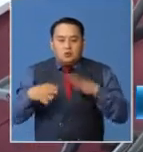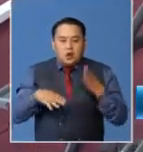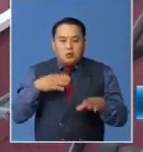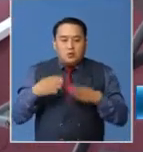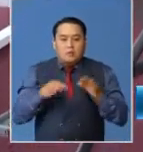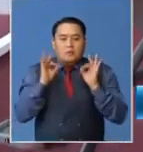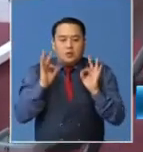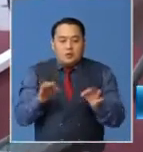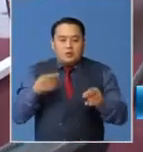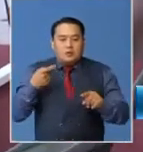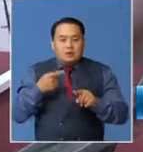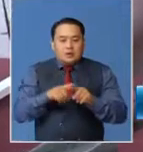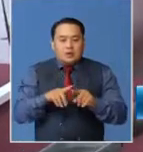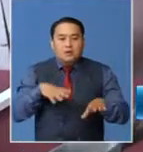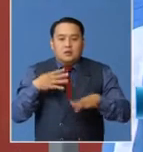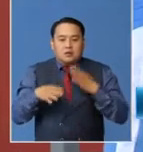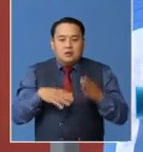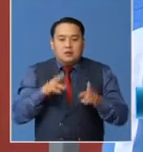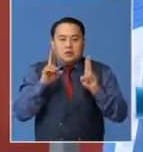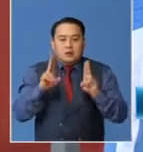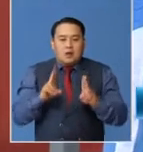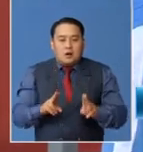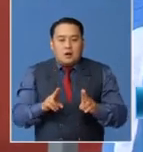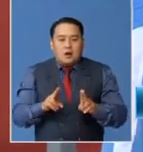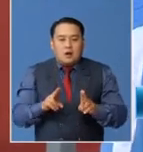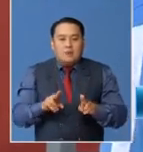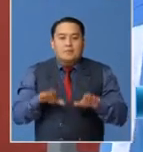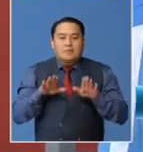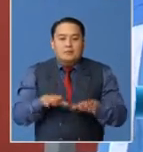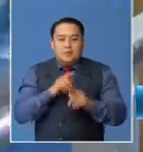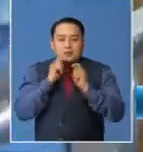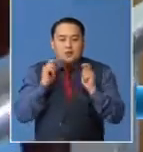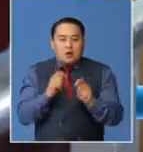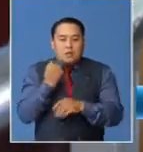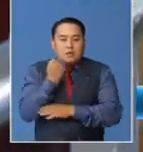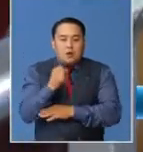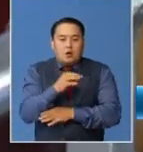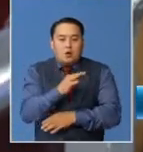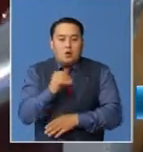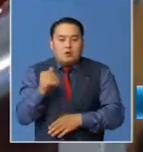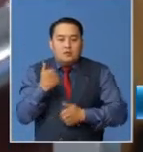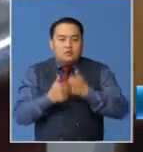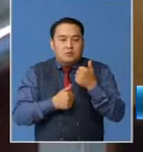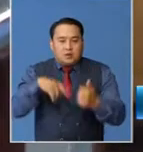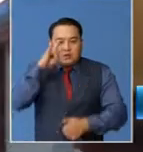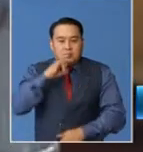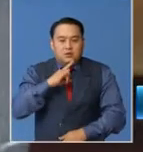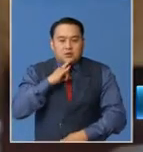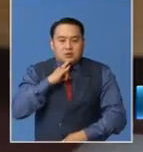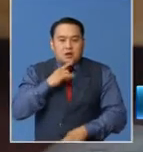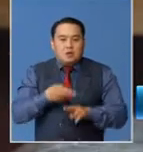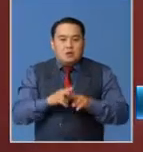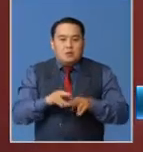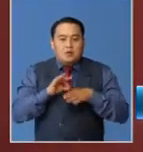тренировки и правильная техника тренеров, говорит параспортсменка. А отправной точкой к награде стала победа на официальном чемпионате Республики Казахстан,